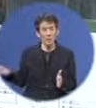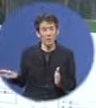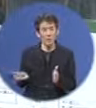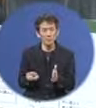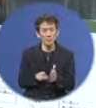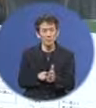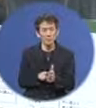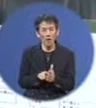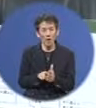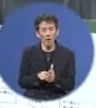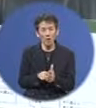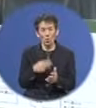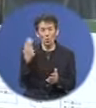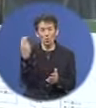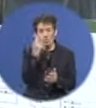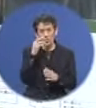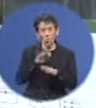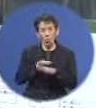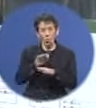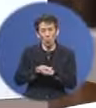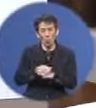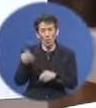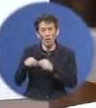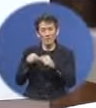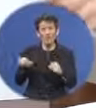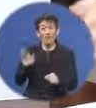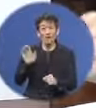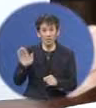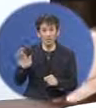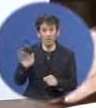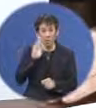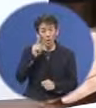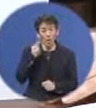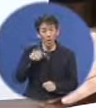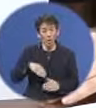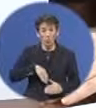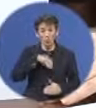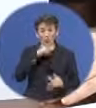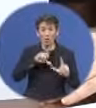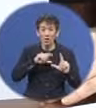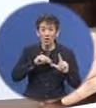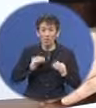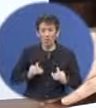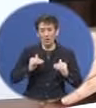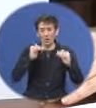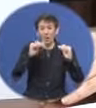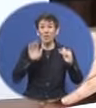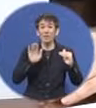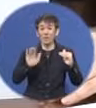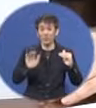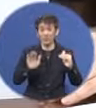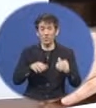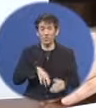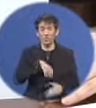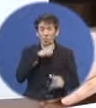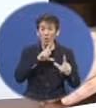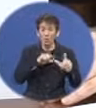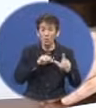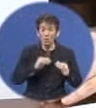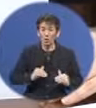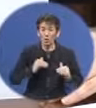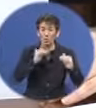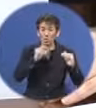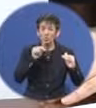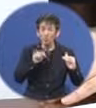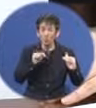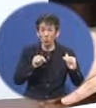数勢に基づく推計なんですけども、 はい、 和歌山県今高齢化率が高まってますね。高齢化率が高まる